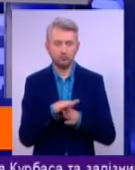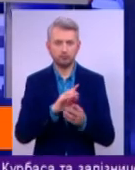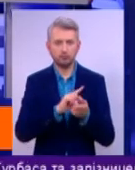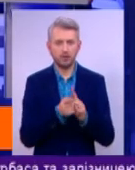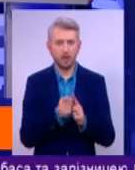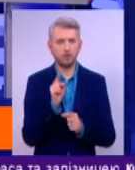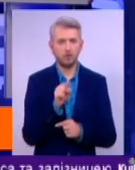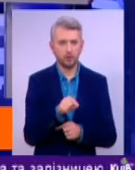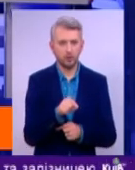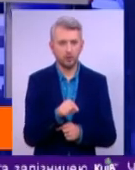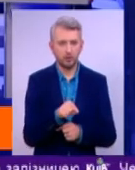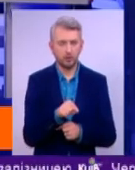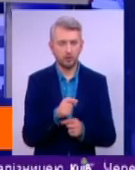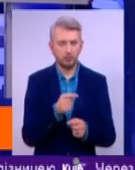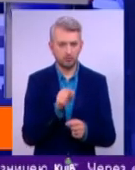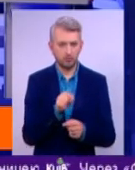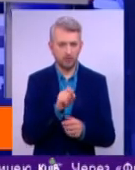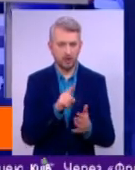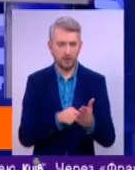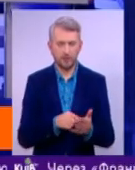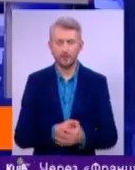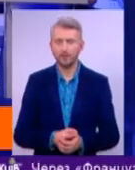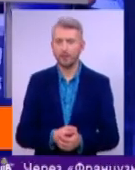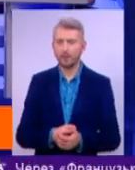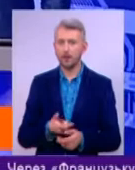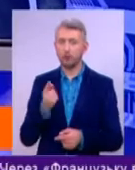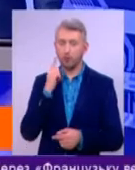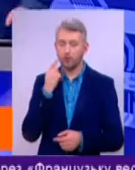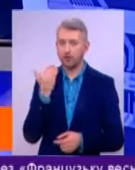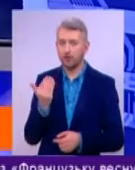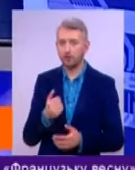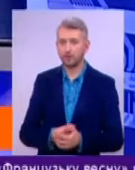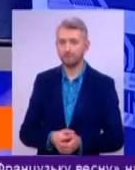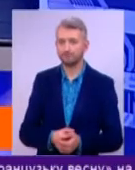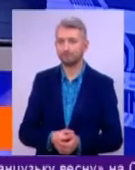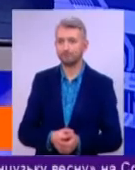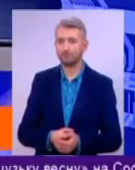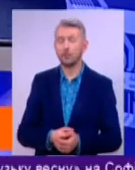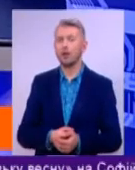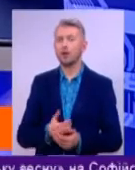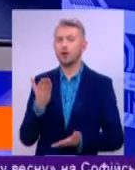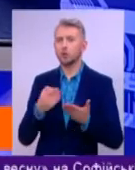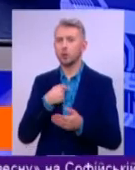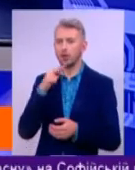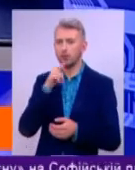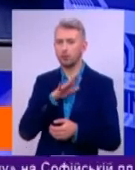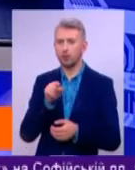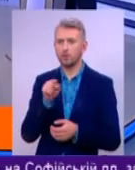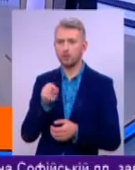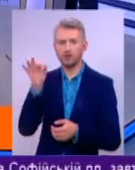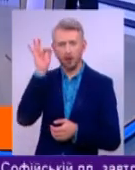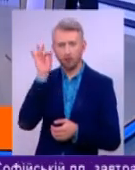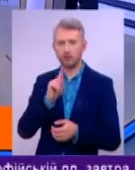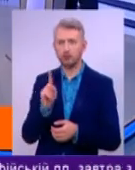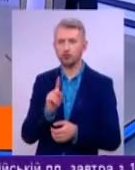цю деталь. Угу. Почули вас. Почули. Пане Олексію, якщо я не помиляюся, ви згадували,